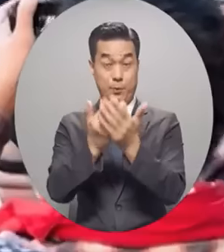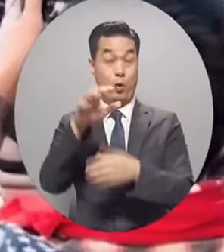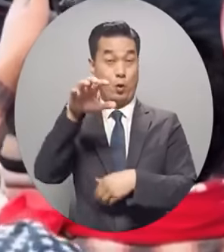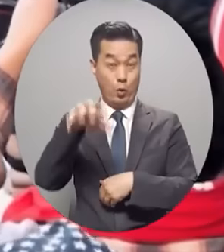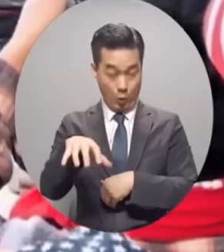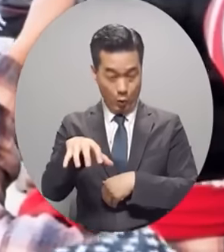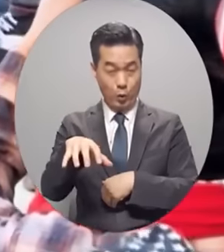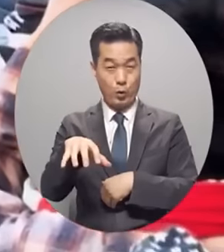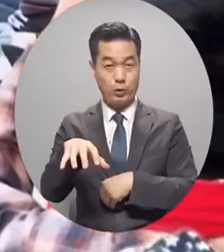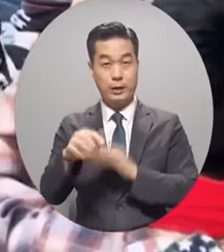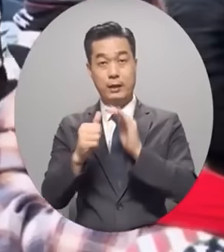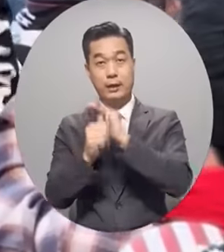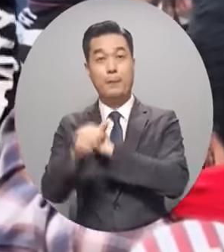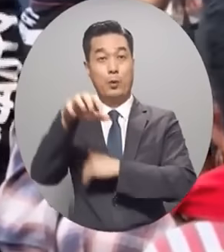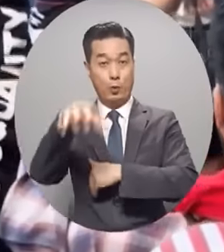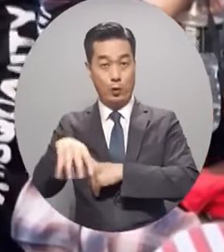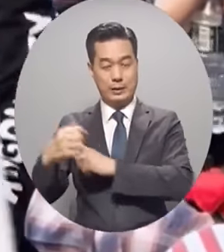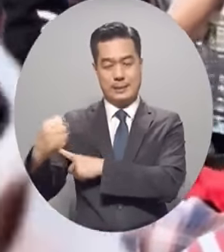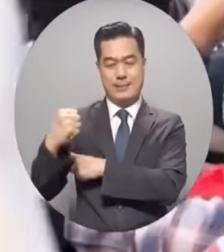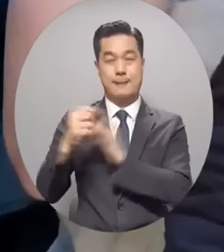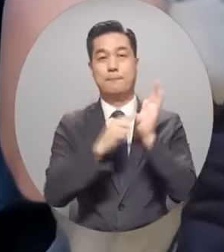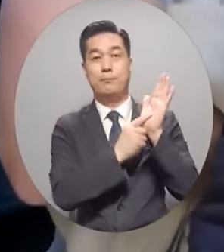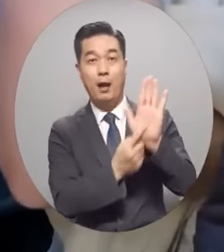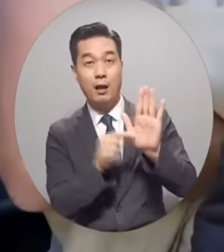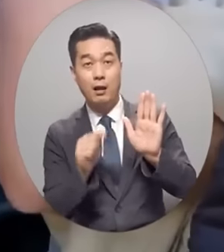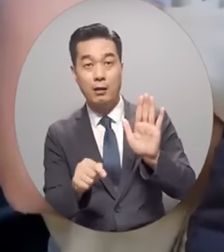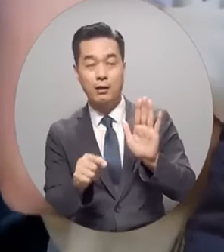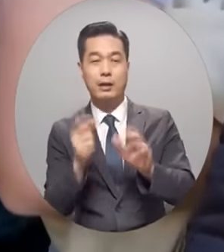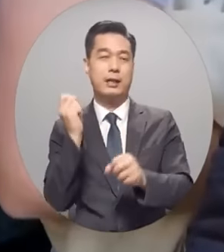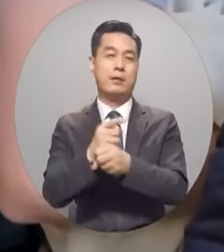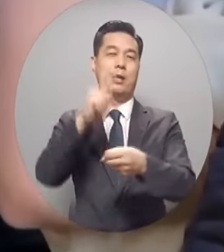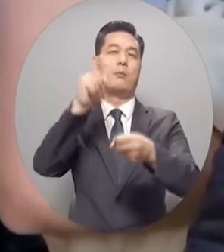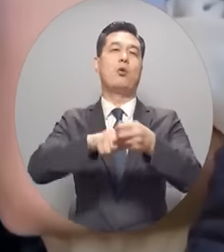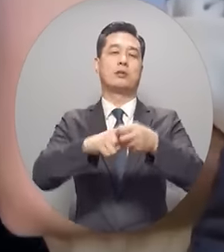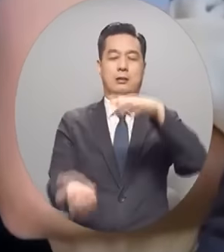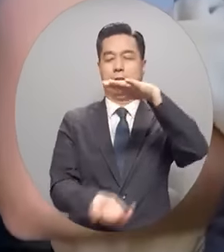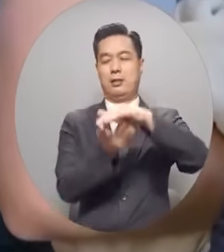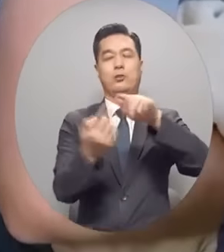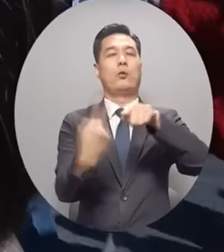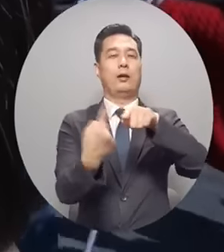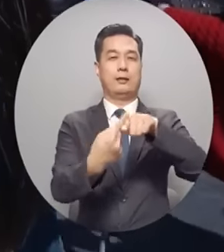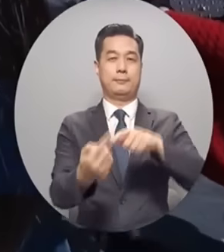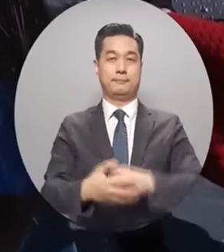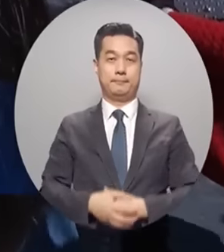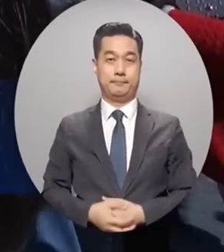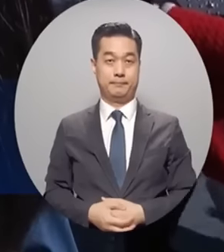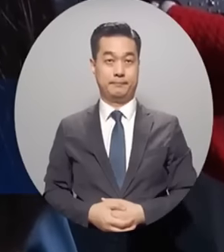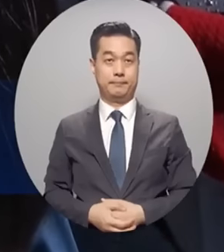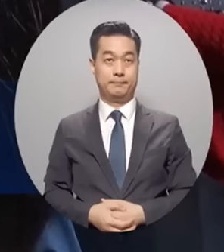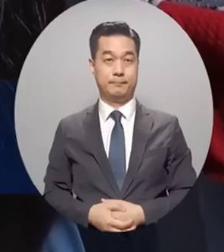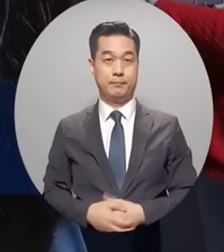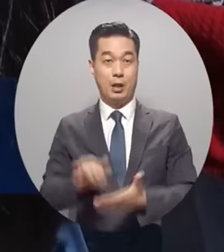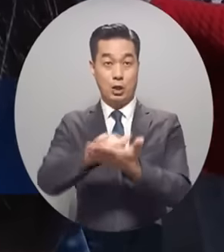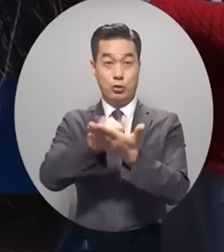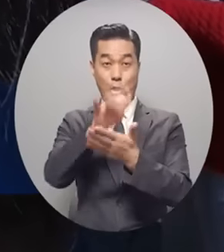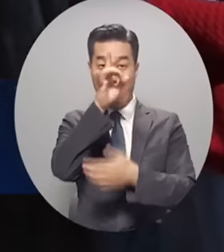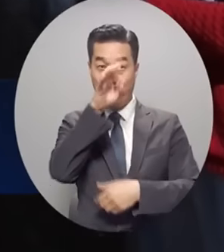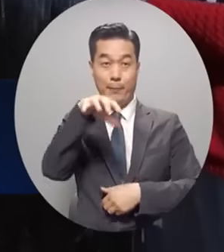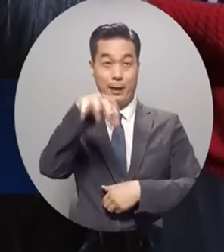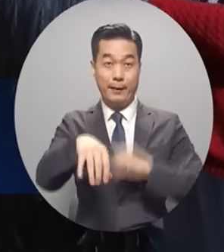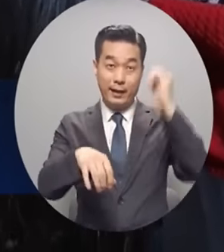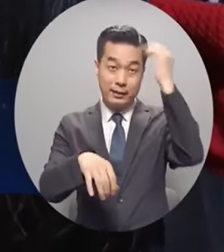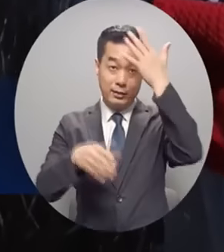곳에서 세를 과시했다는 것 자체가 이미 목적을 이룬 거란 평가도 나옵니다. There couldn't be anything that's more